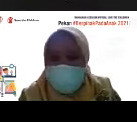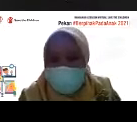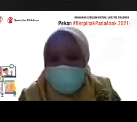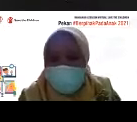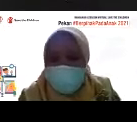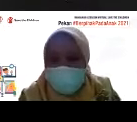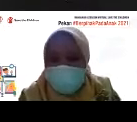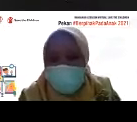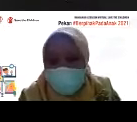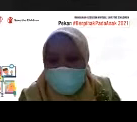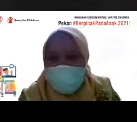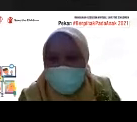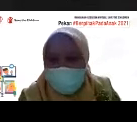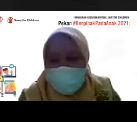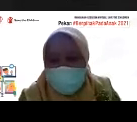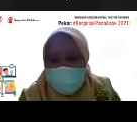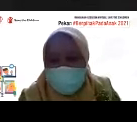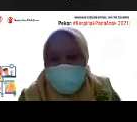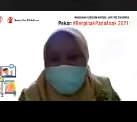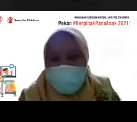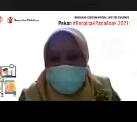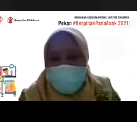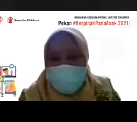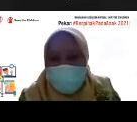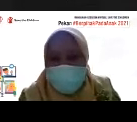yang berkualitas dan sesuai dengan standar yang seharusnya.